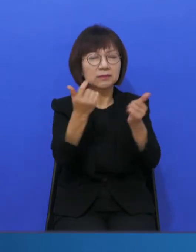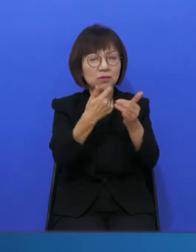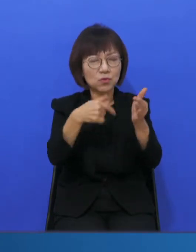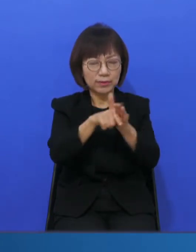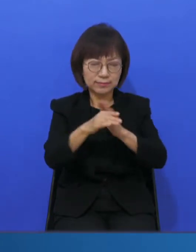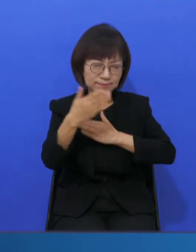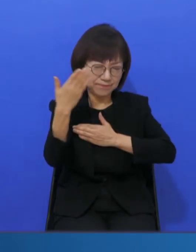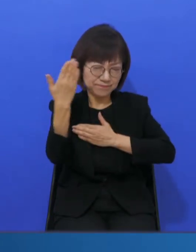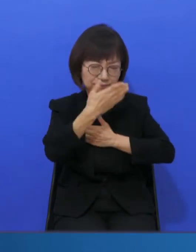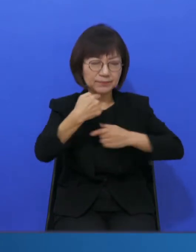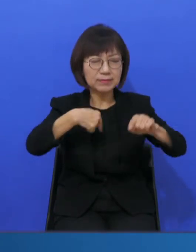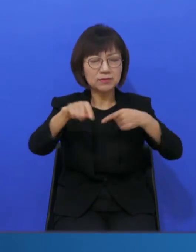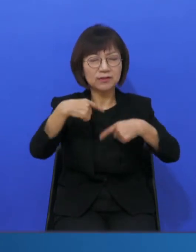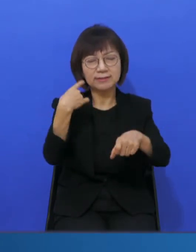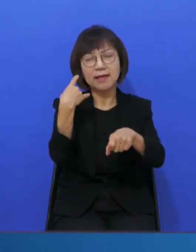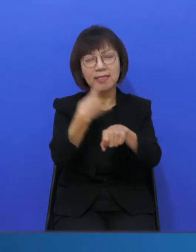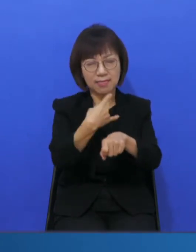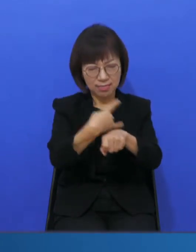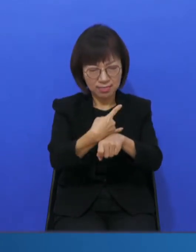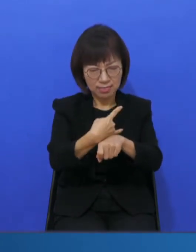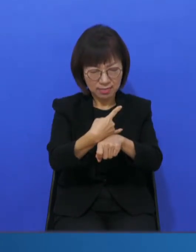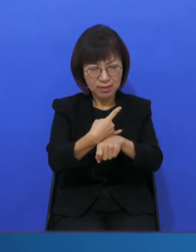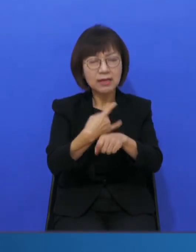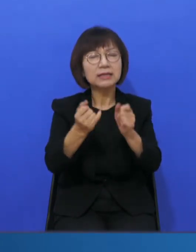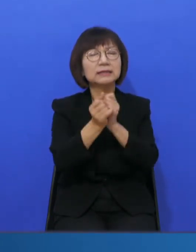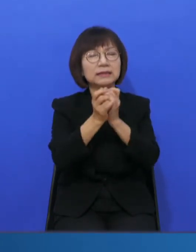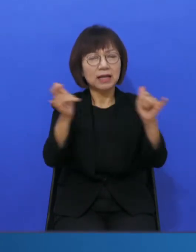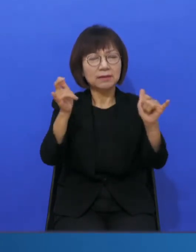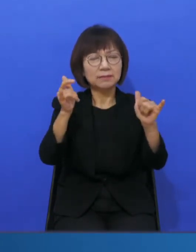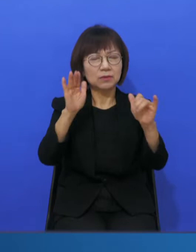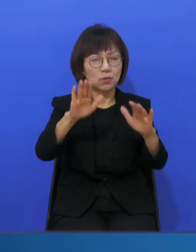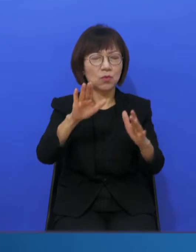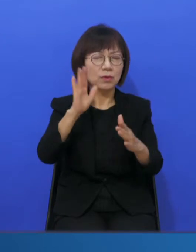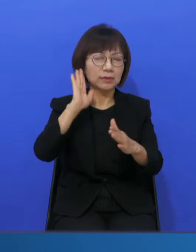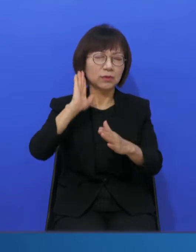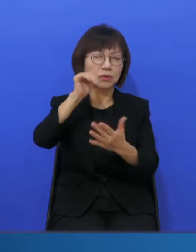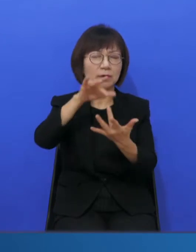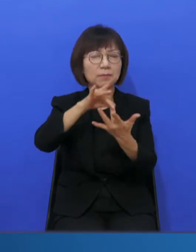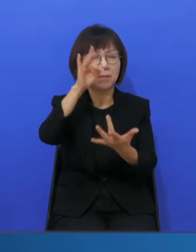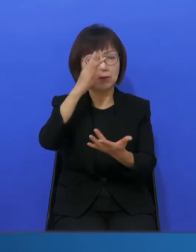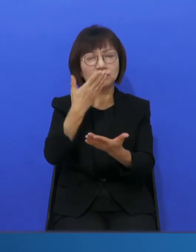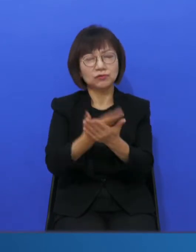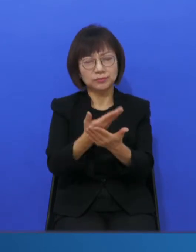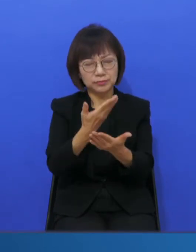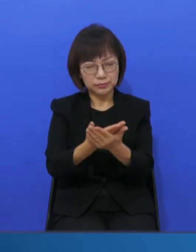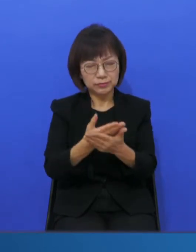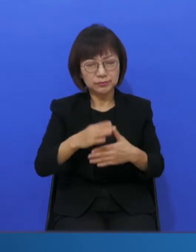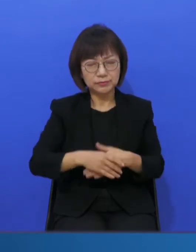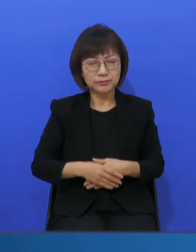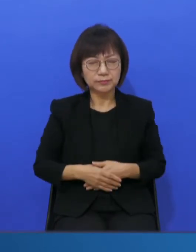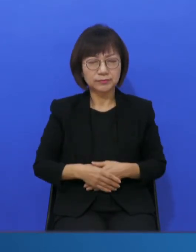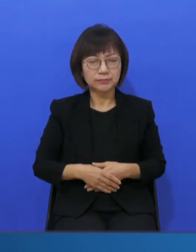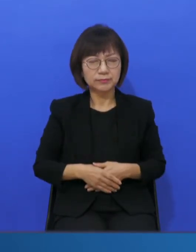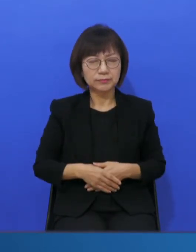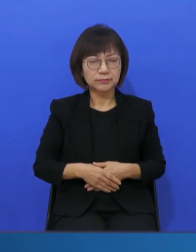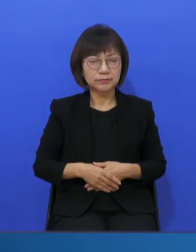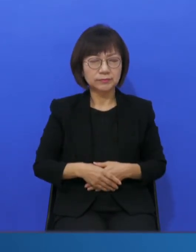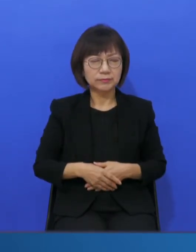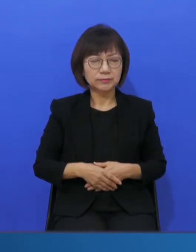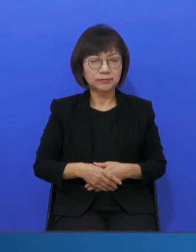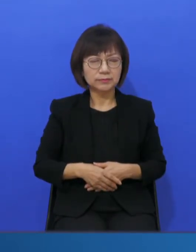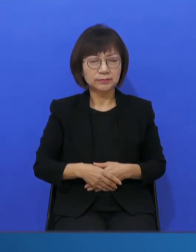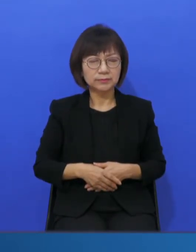지도자가 세워지게 하옵소서. And may you raise up leaders who are just and pure and who will govern the people in the right direction and also benefit the